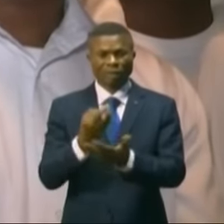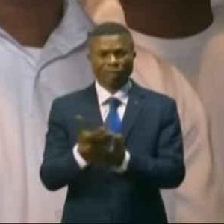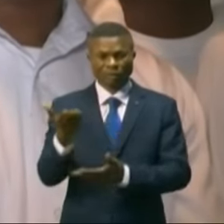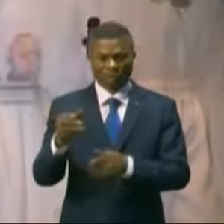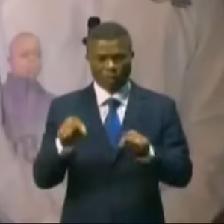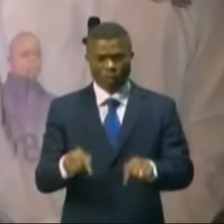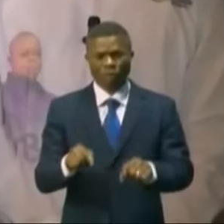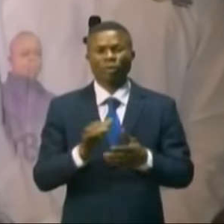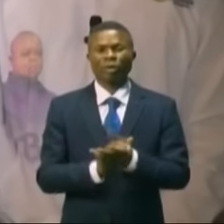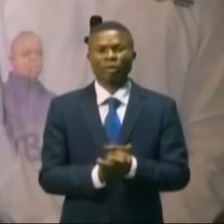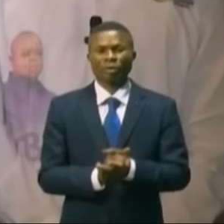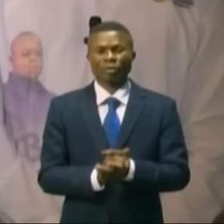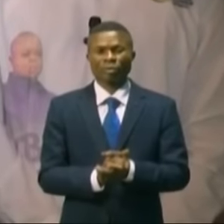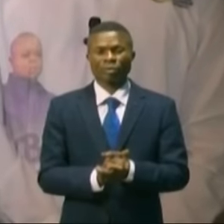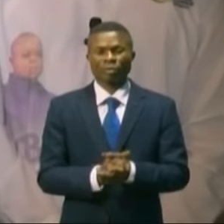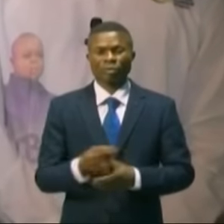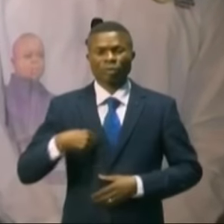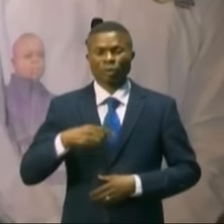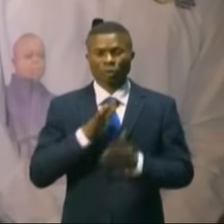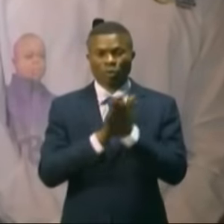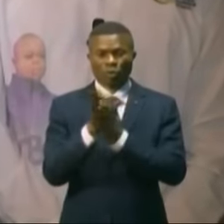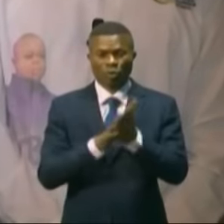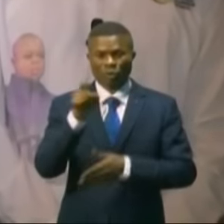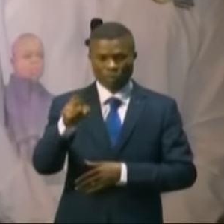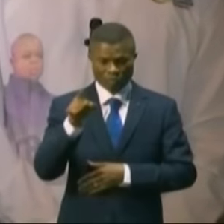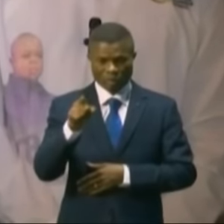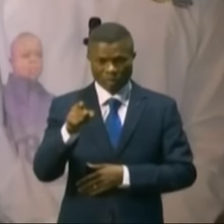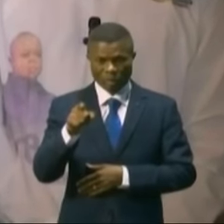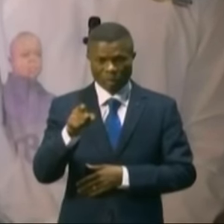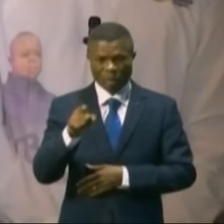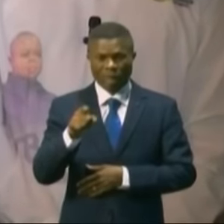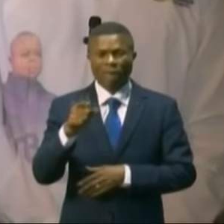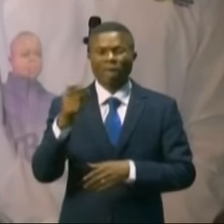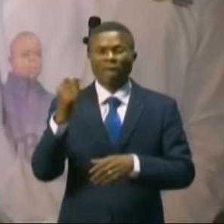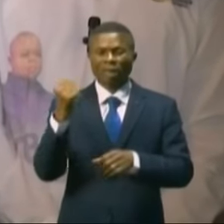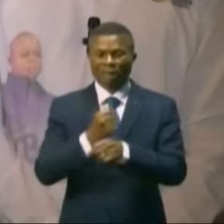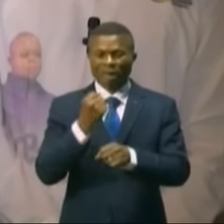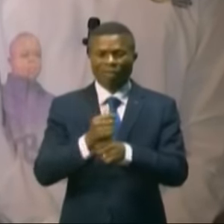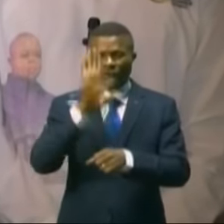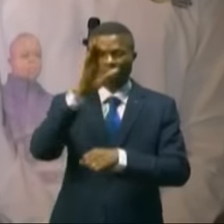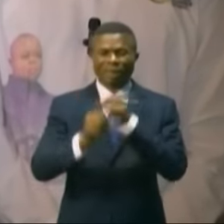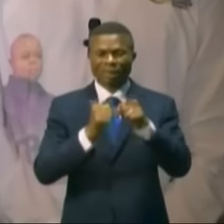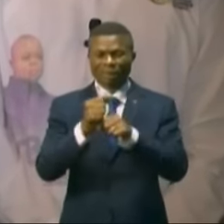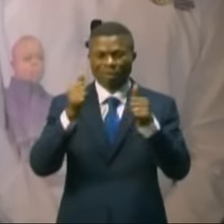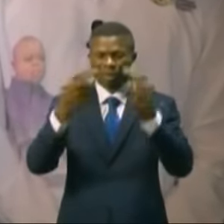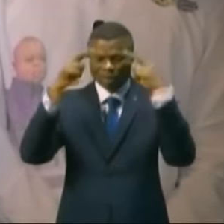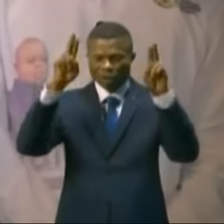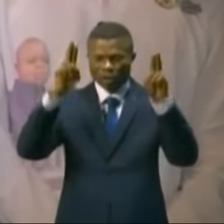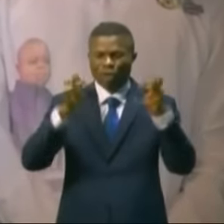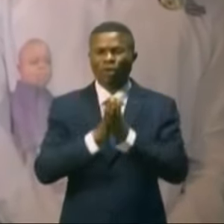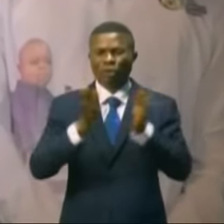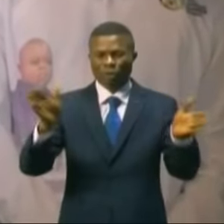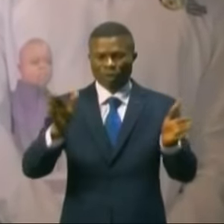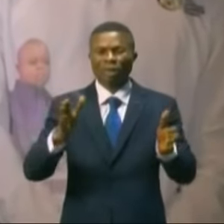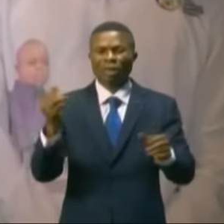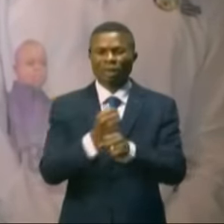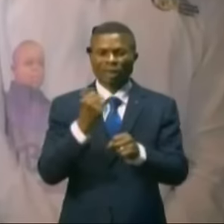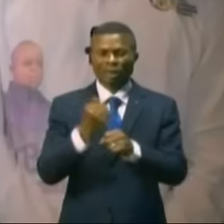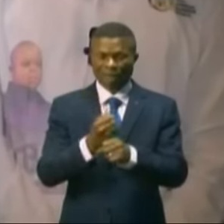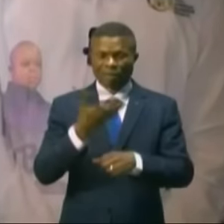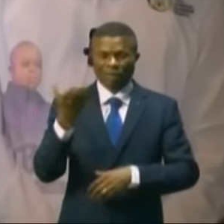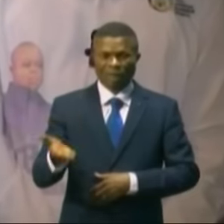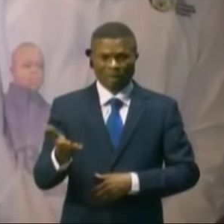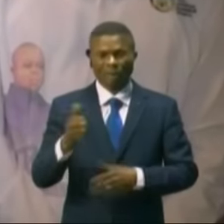aujourd'hui. Nous vous souhaitons également un fructueux mandat et une réussite totale dans l'exercice de vos